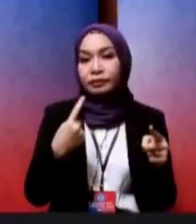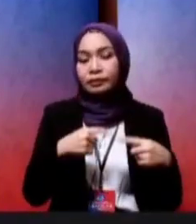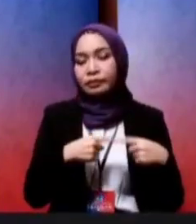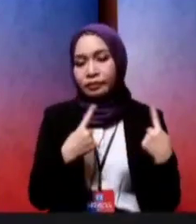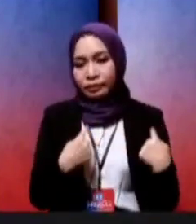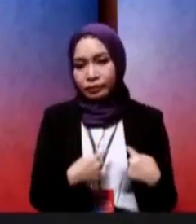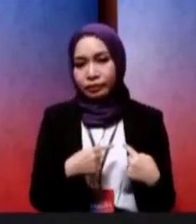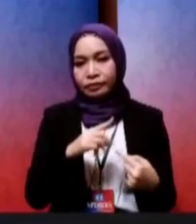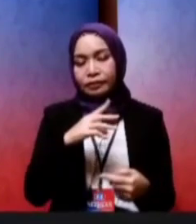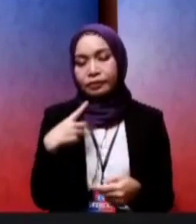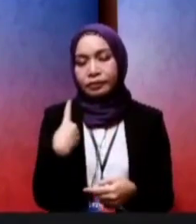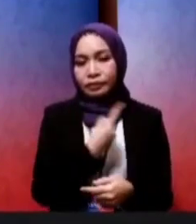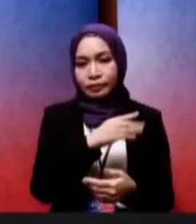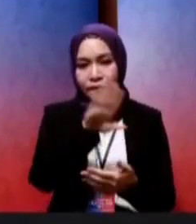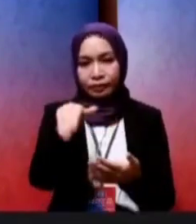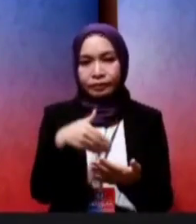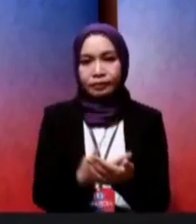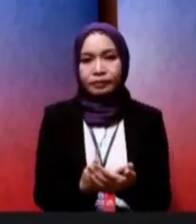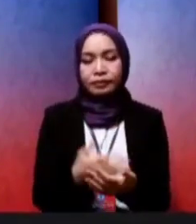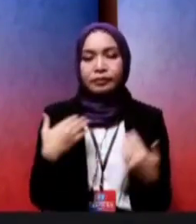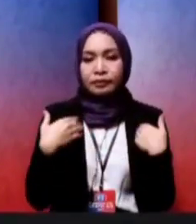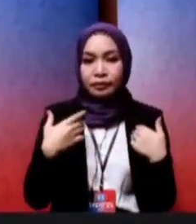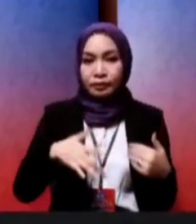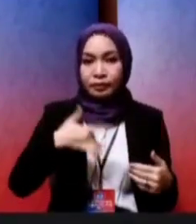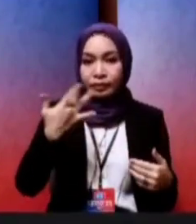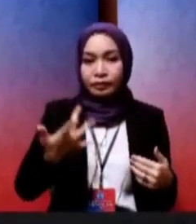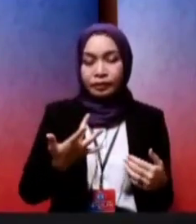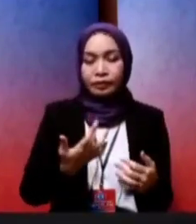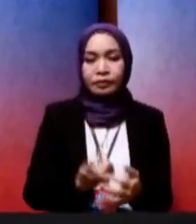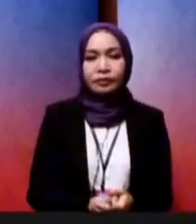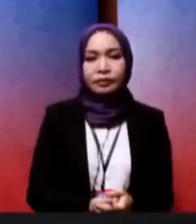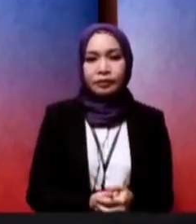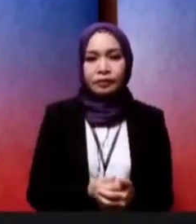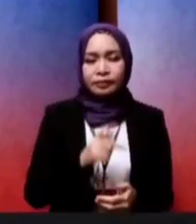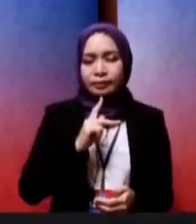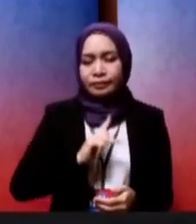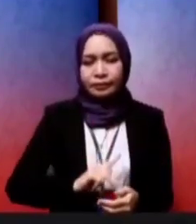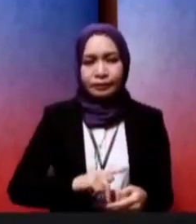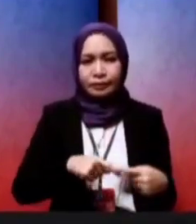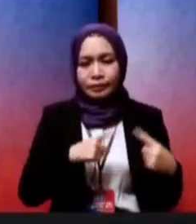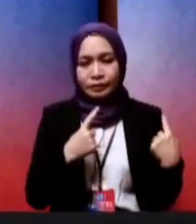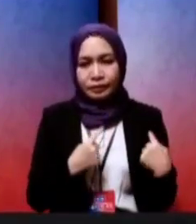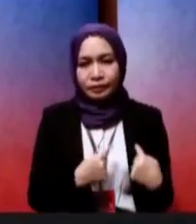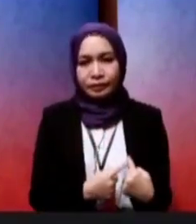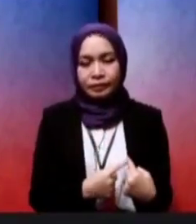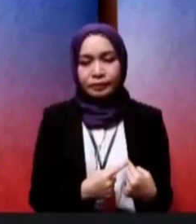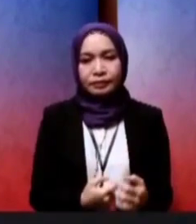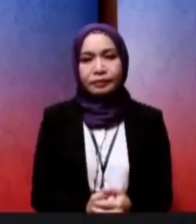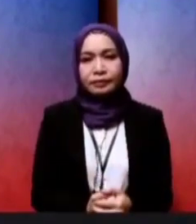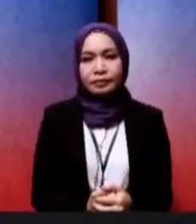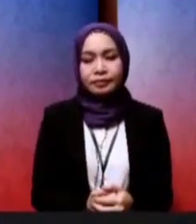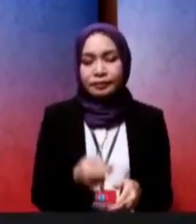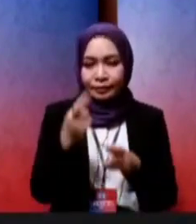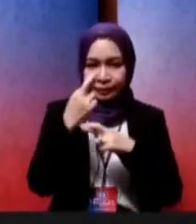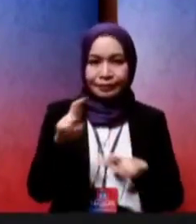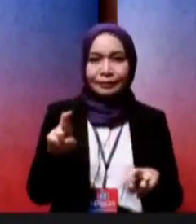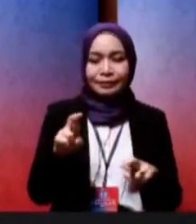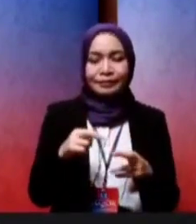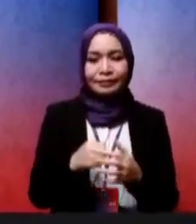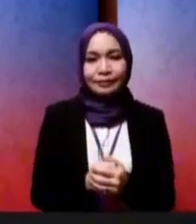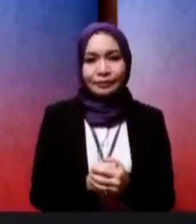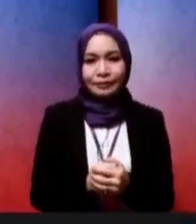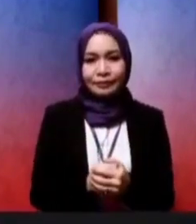17 tahun rasa empati inilah yang menzahirkan kesediaan kesediaan saudara-saudari datang